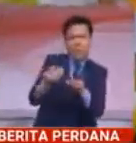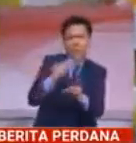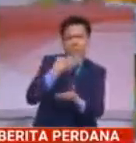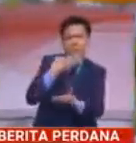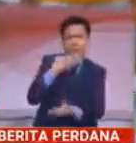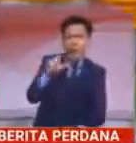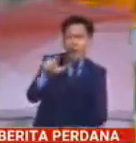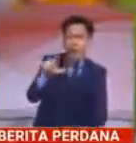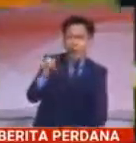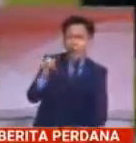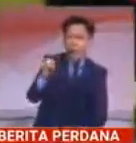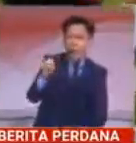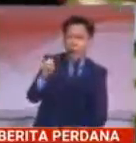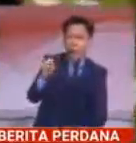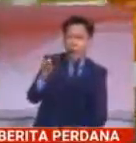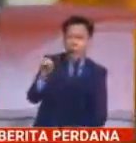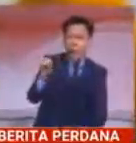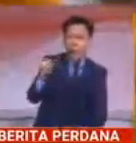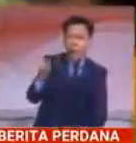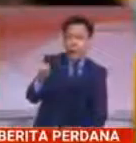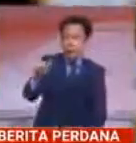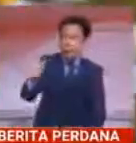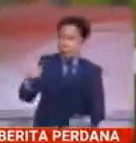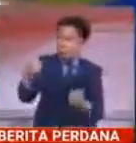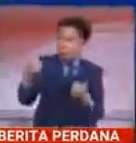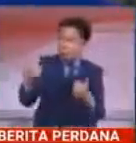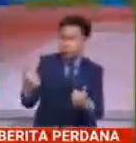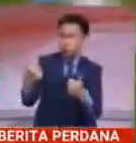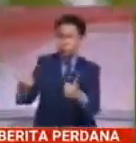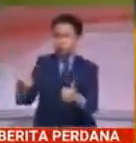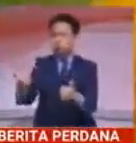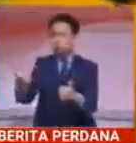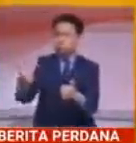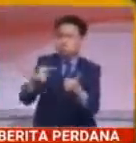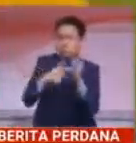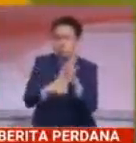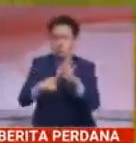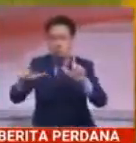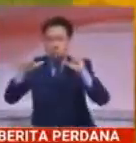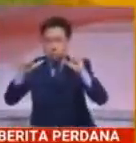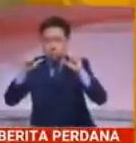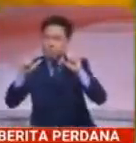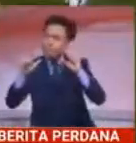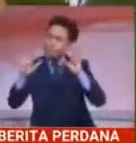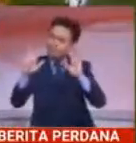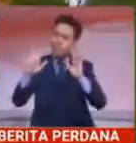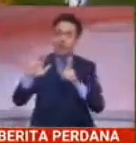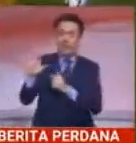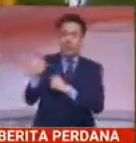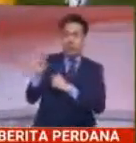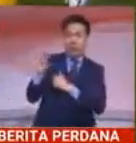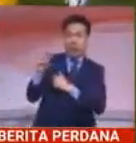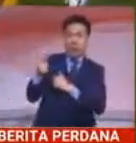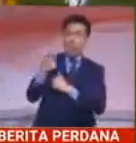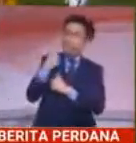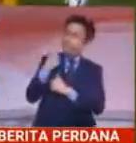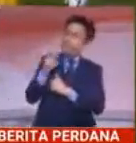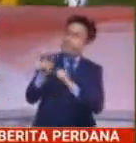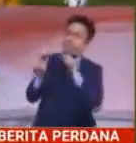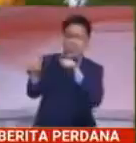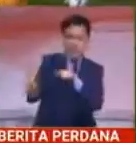Syamsuddin akan segera betina selaku ketua unit pembangunan beliau bertambah family fm.com kingsway berpandangan